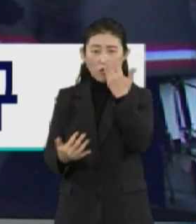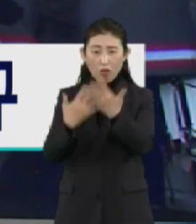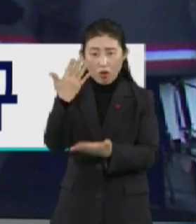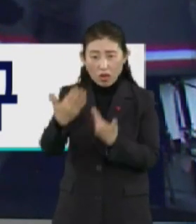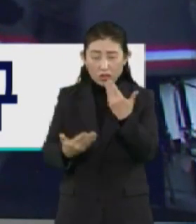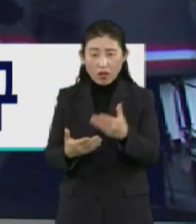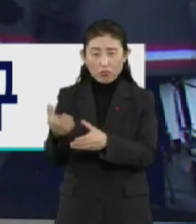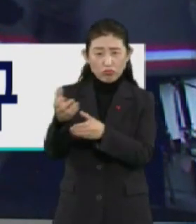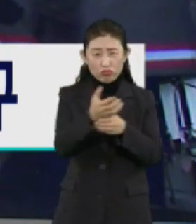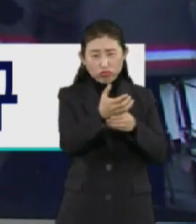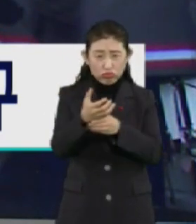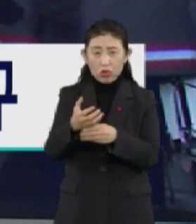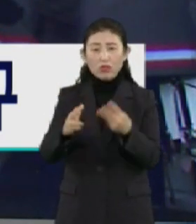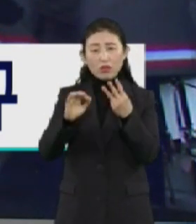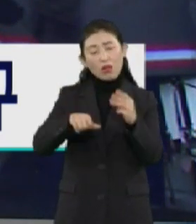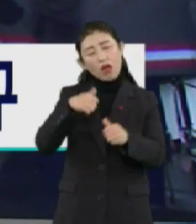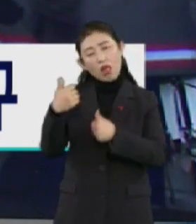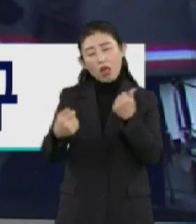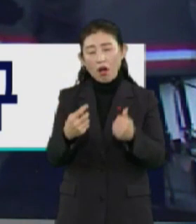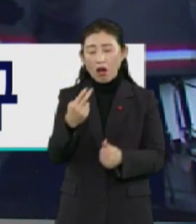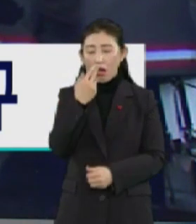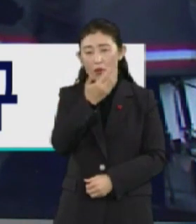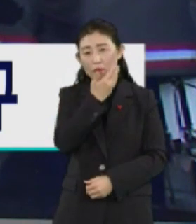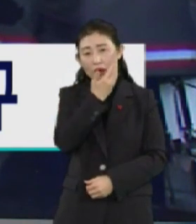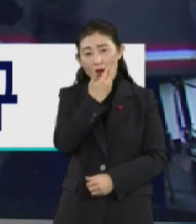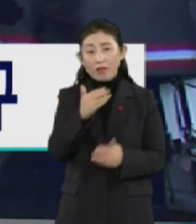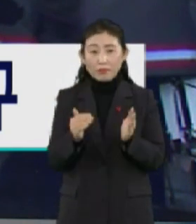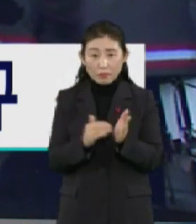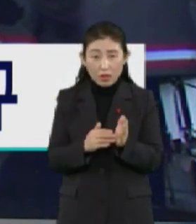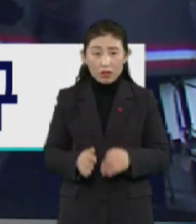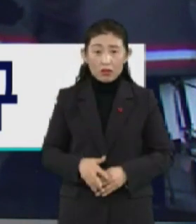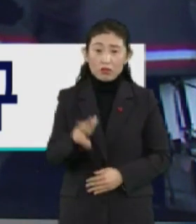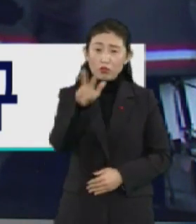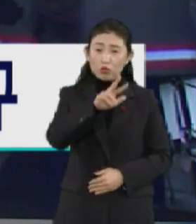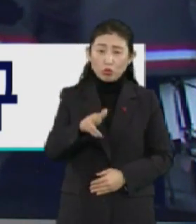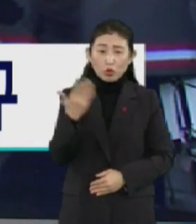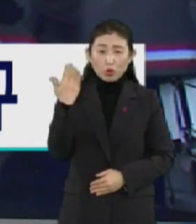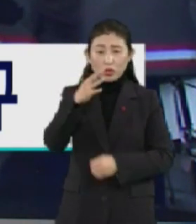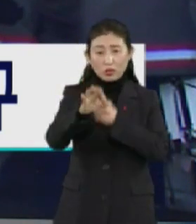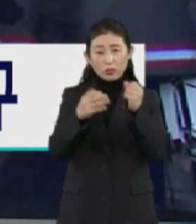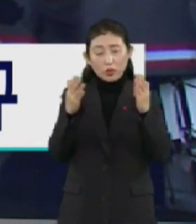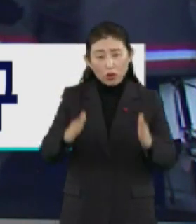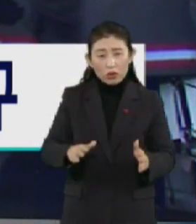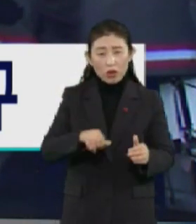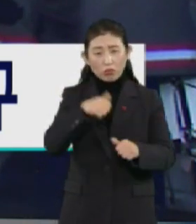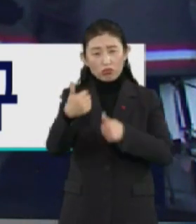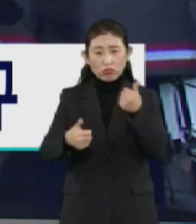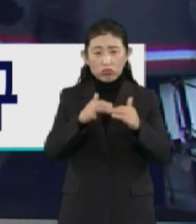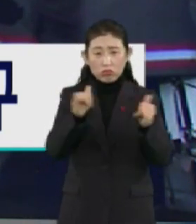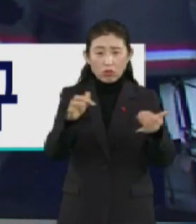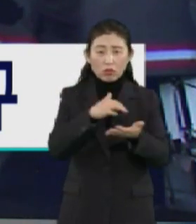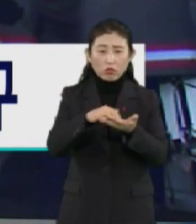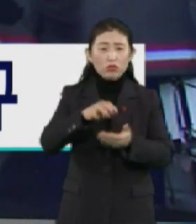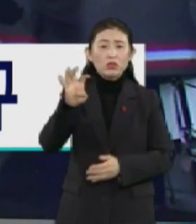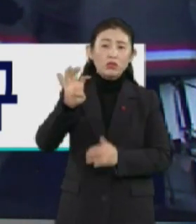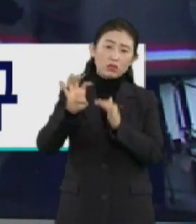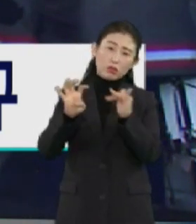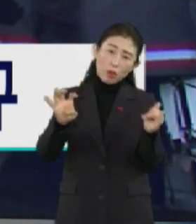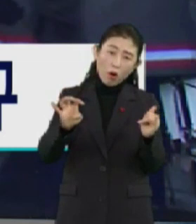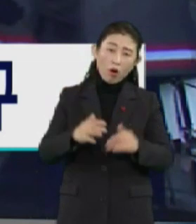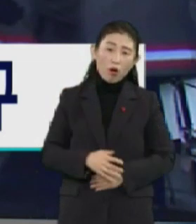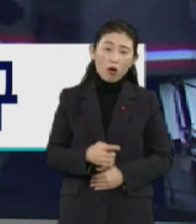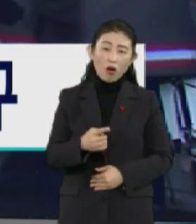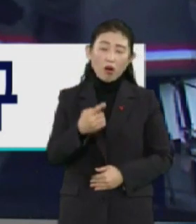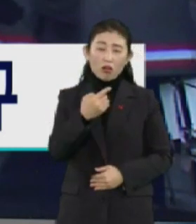화재 현장에서 소방관 3명이 안타까운 목숨을 잃었죠. 전국적으로 최근 10년간 순직한 분들이